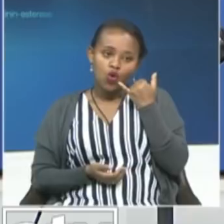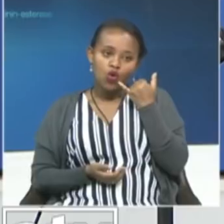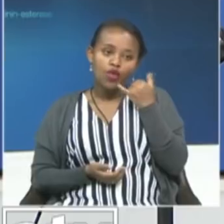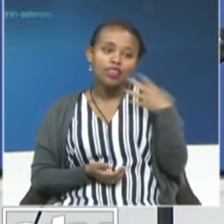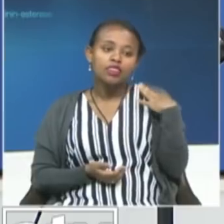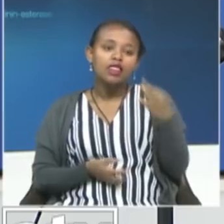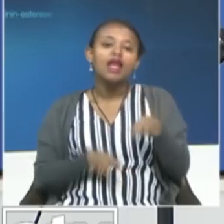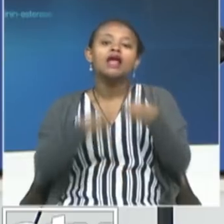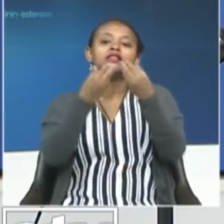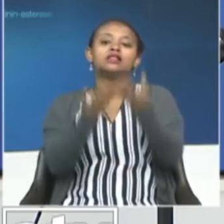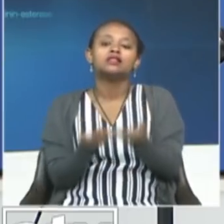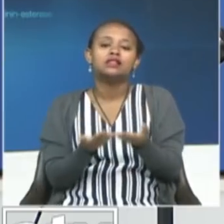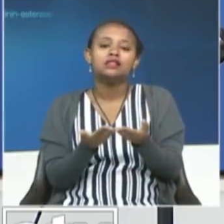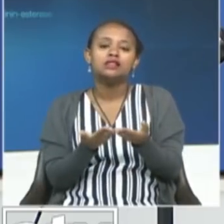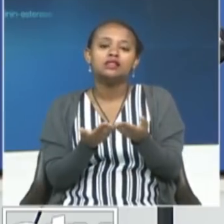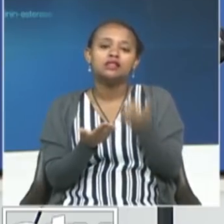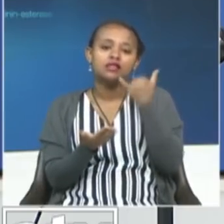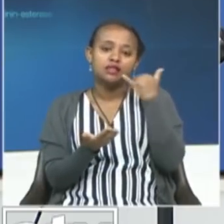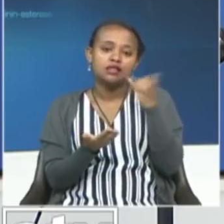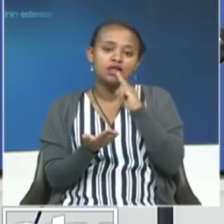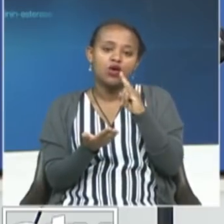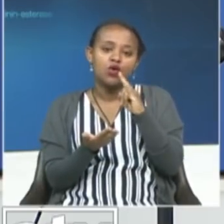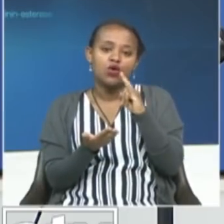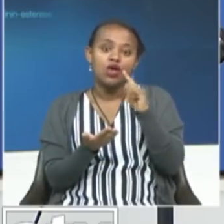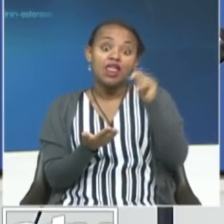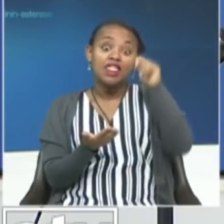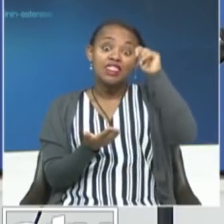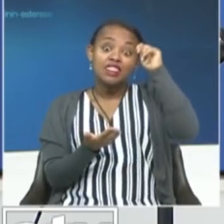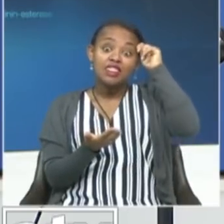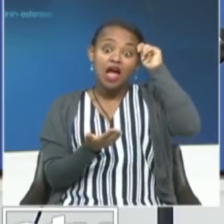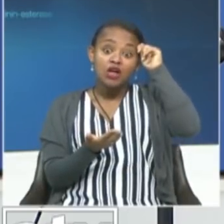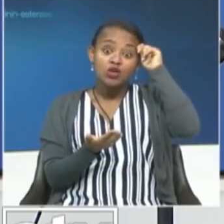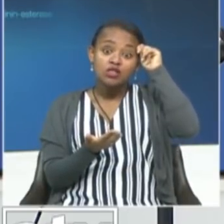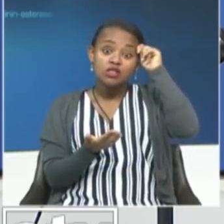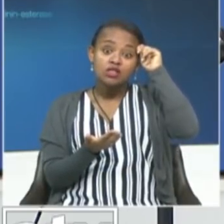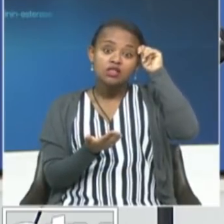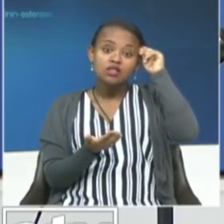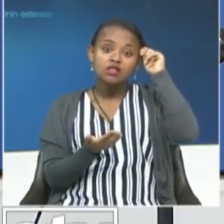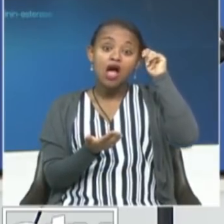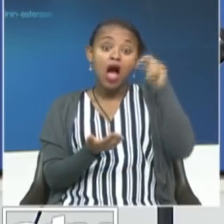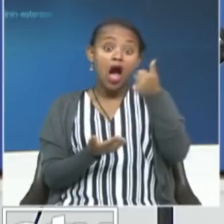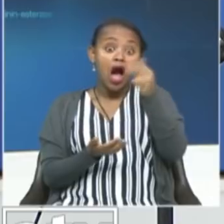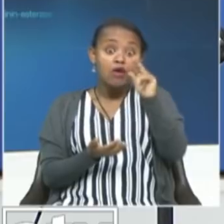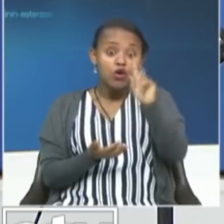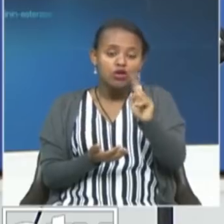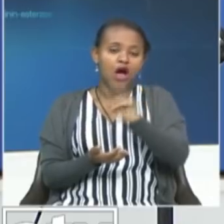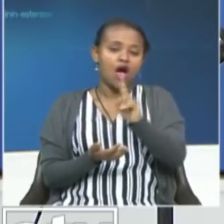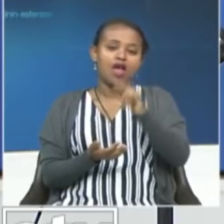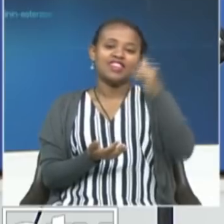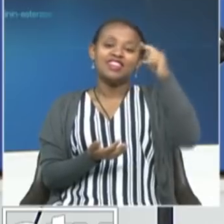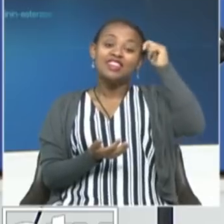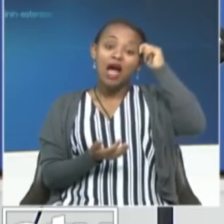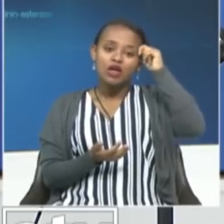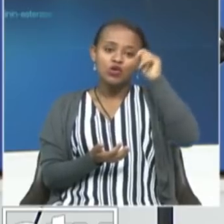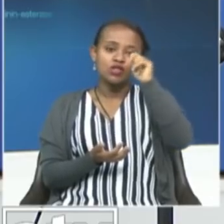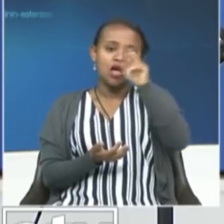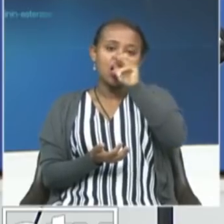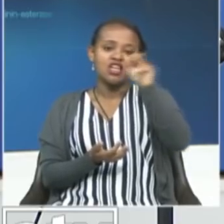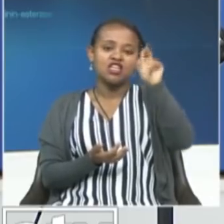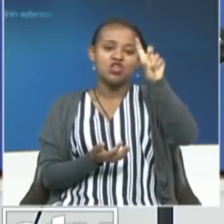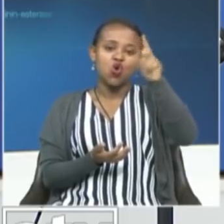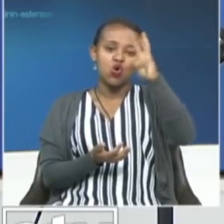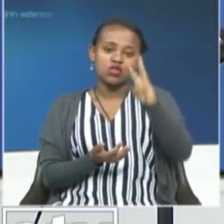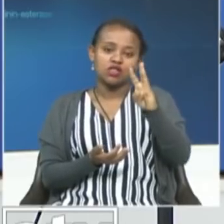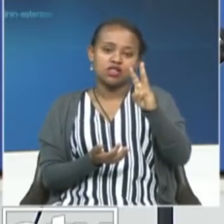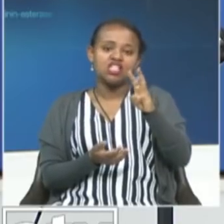ሄሎ ተናስተልን ተናስተልን ታዲዮስ ከመርካቶ ነኝ። አብዮት ነው ያሉን? ታዲዮስ። እሺ ታዲዮስ። እሺ